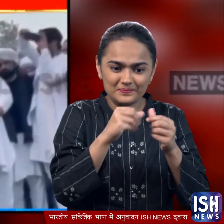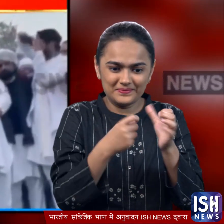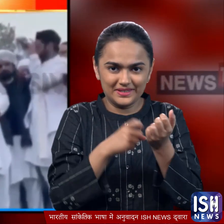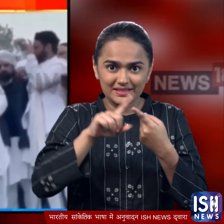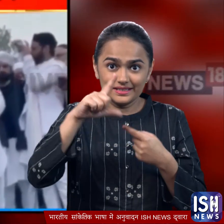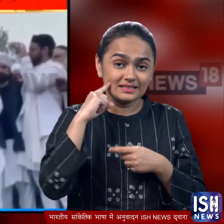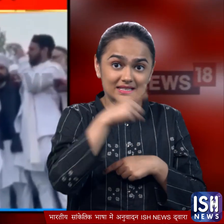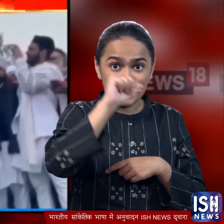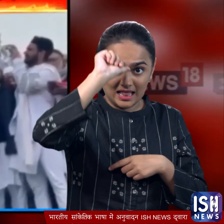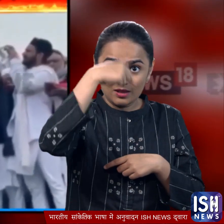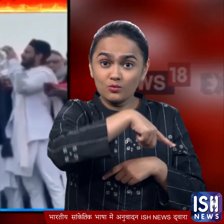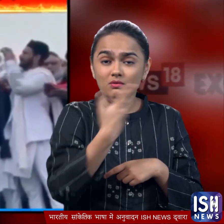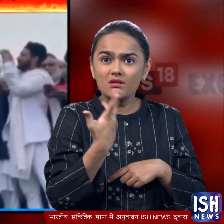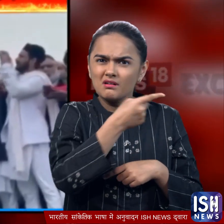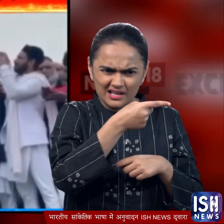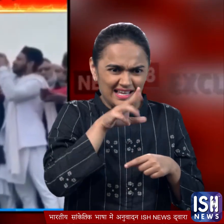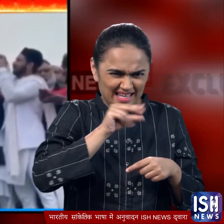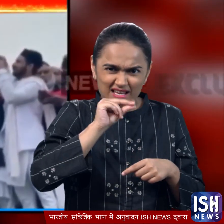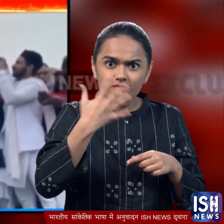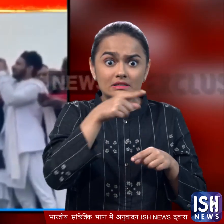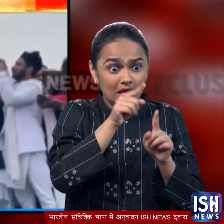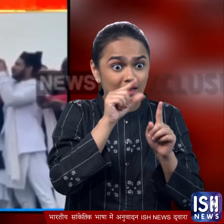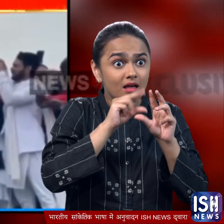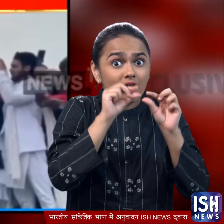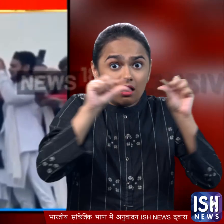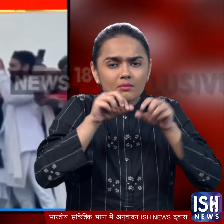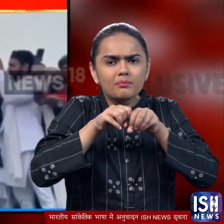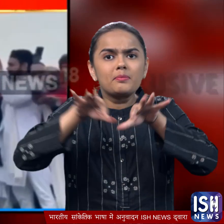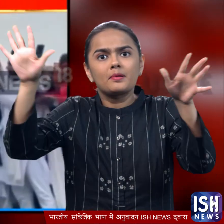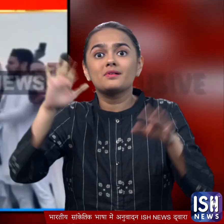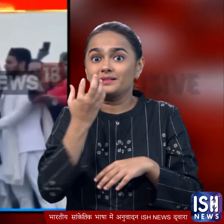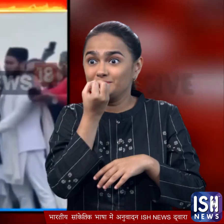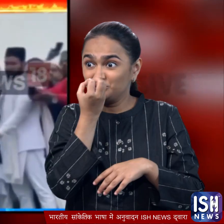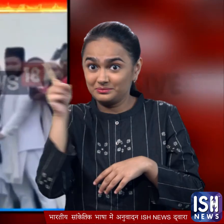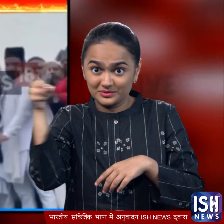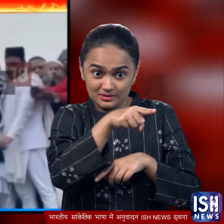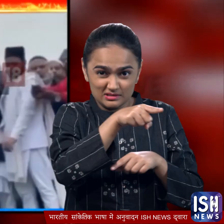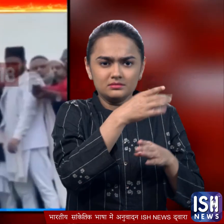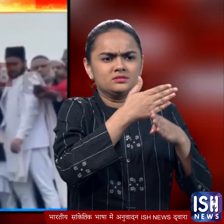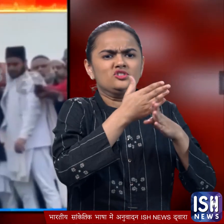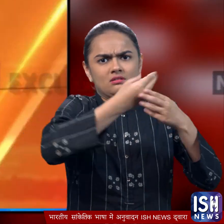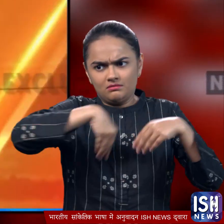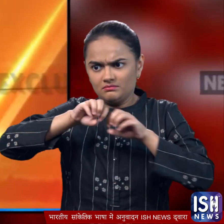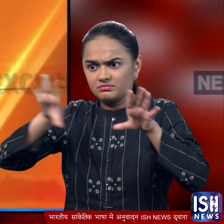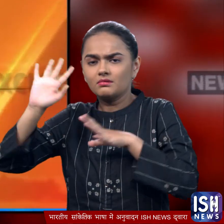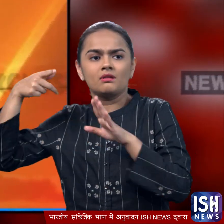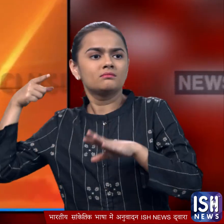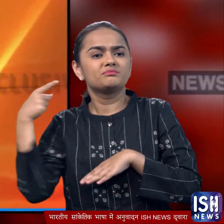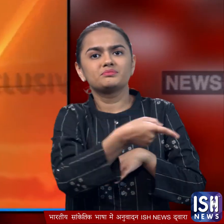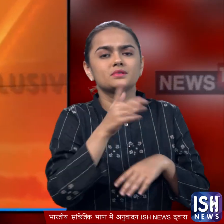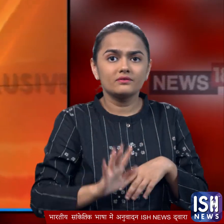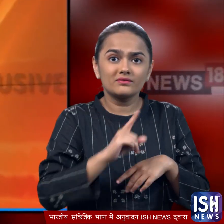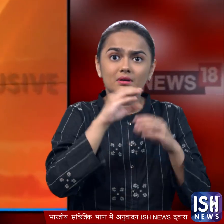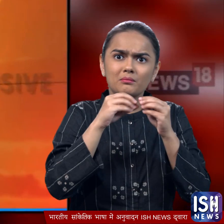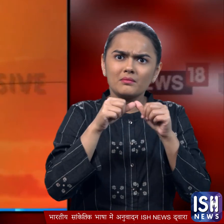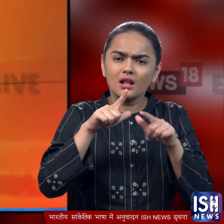में हिंदू समुदाय के खिलाफ दिया गया बयान खूब वायरल हुआ था। बीजेपी ने उसे शेयर करते हुए उन पर हमला भी किया था और बटला हाउस पर विवादास्पद